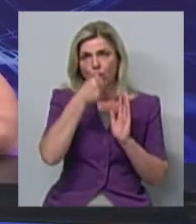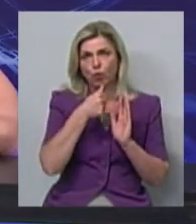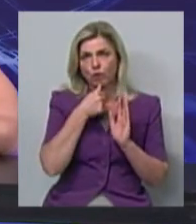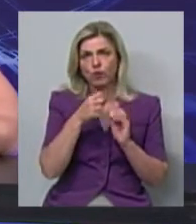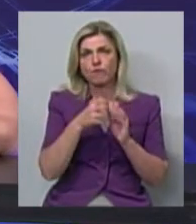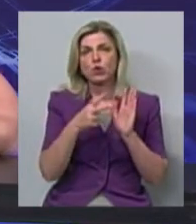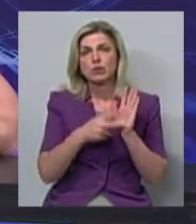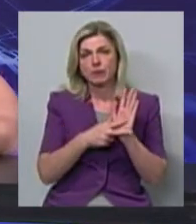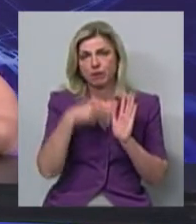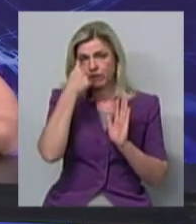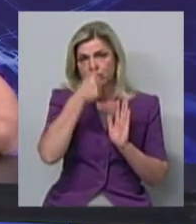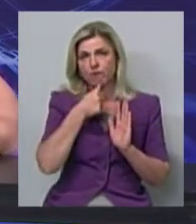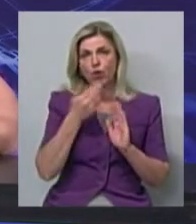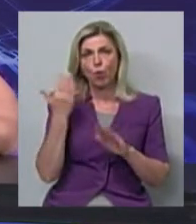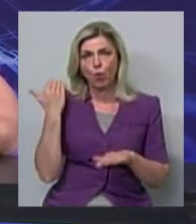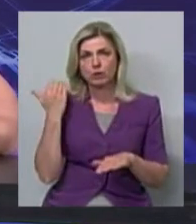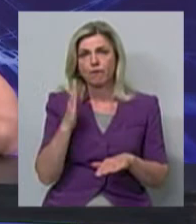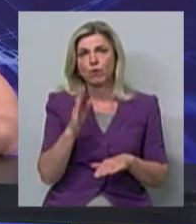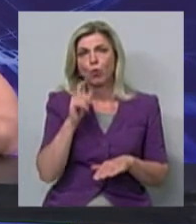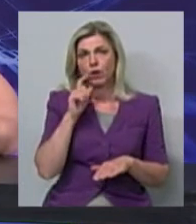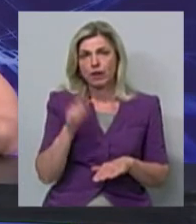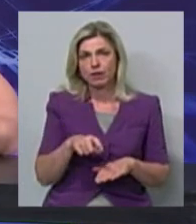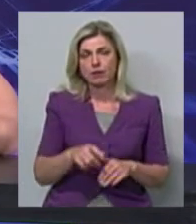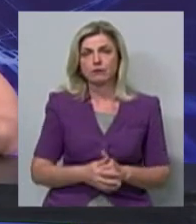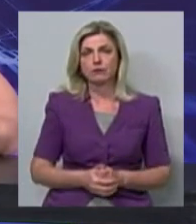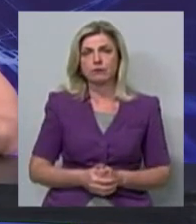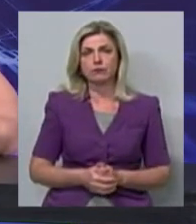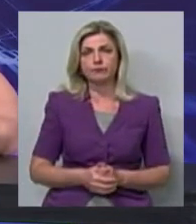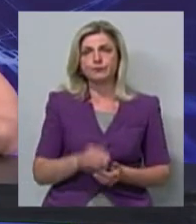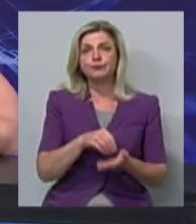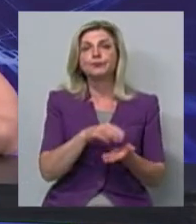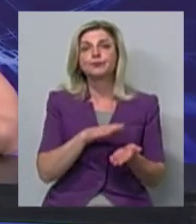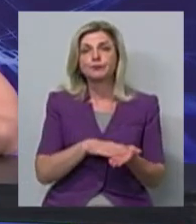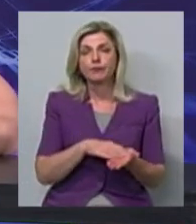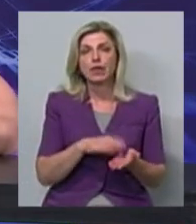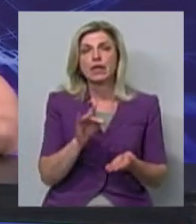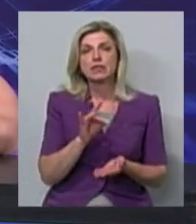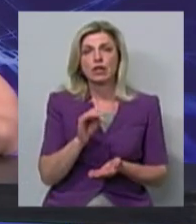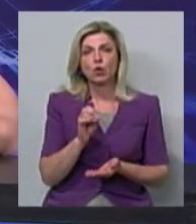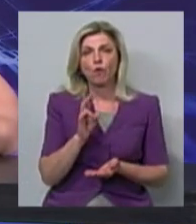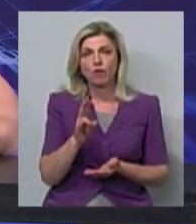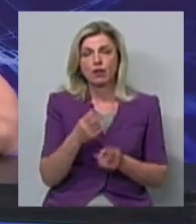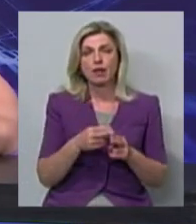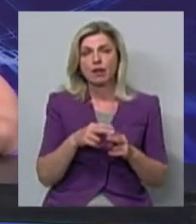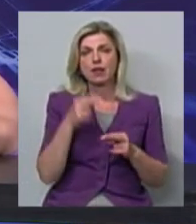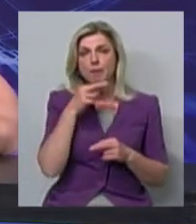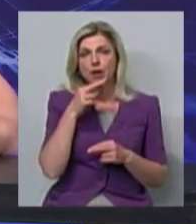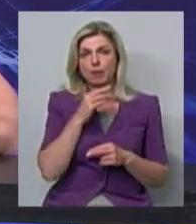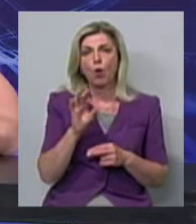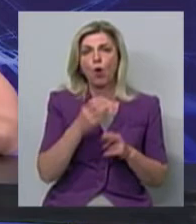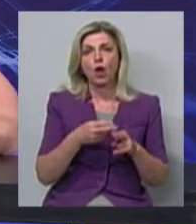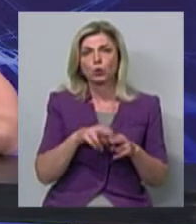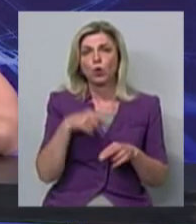в августе 2018 года в Украине, он зарегистрирован, Это тот препарат, о котором говорилось,